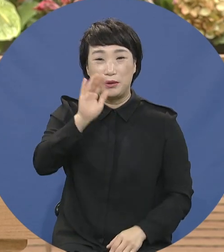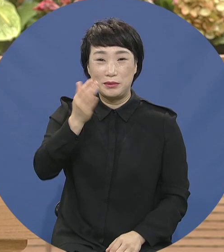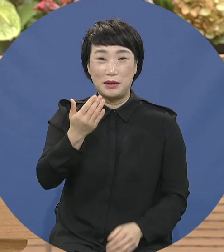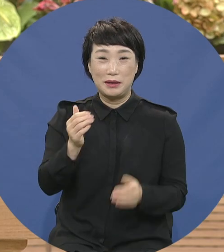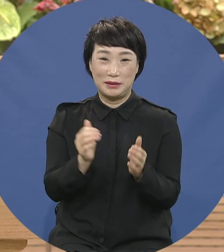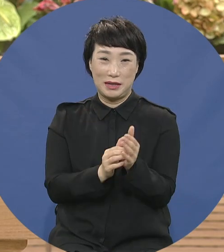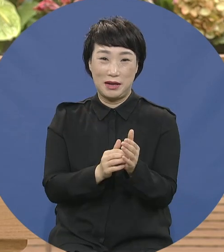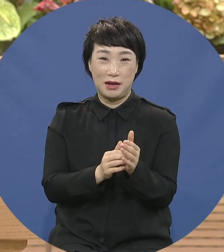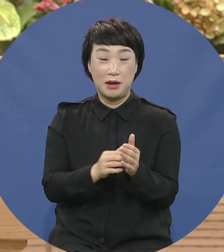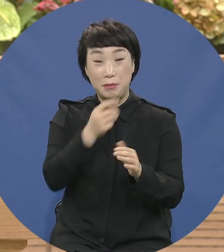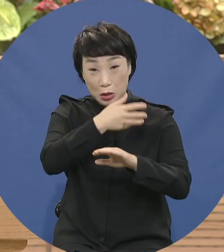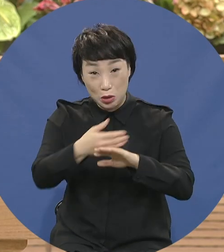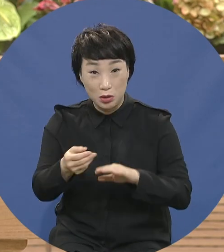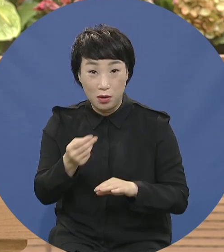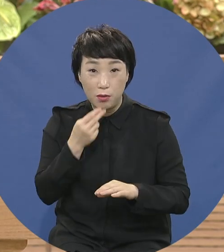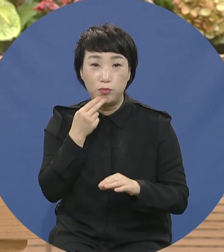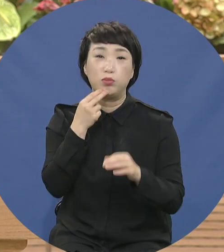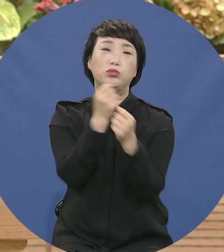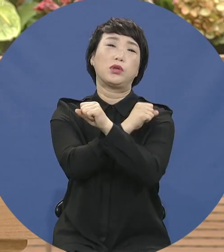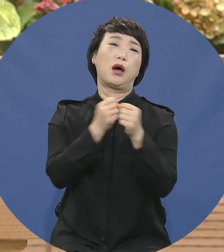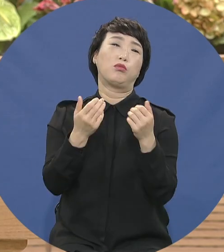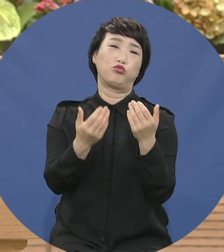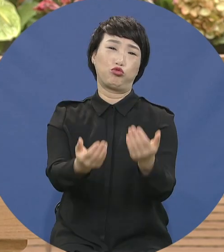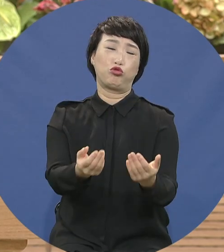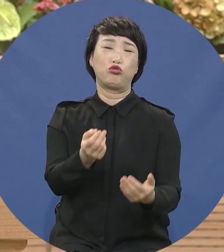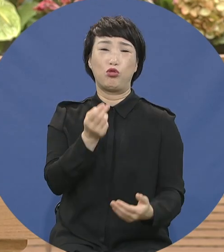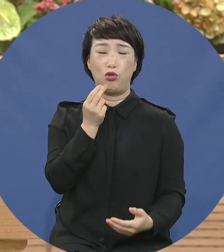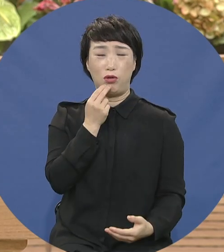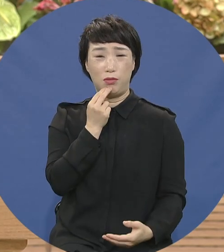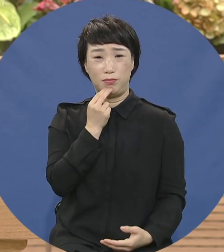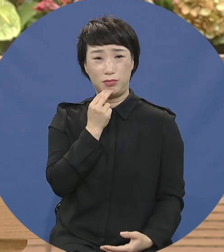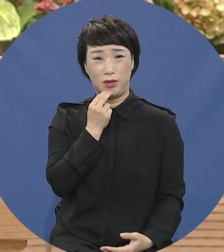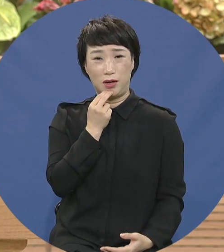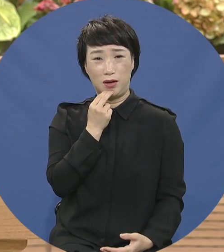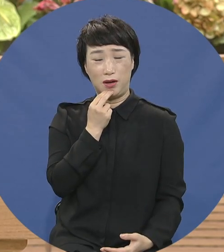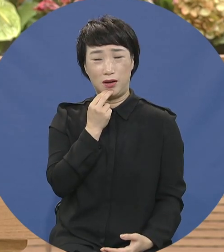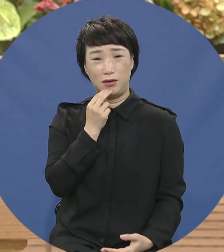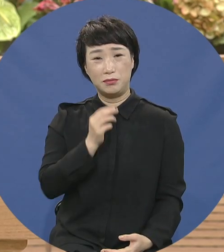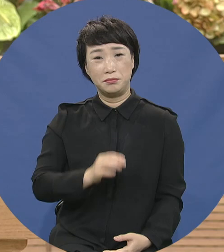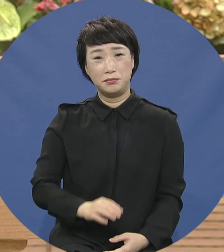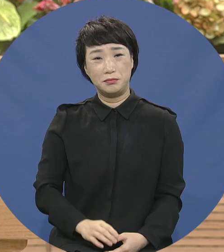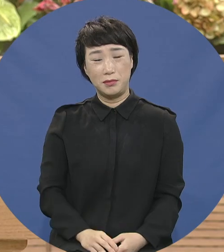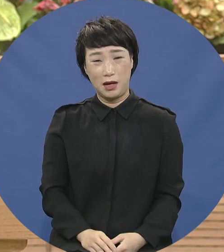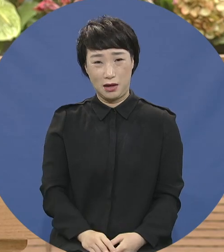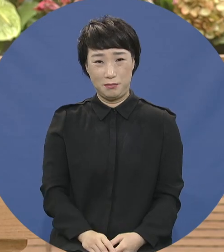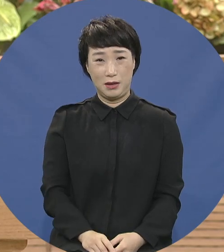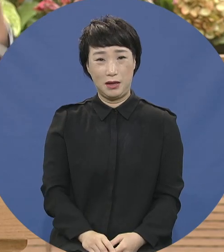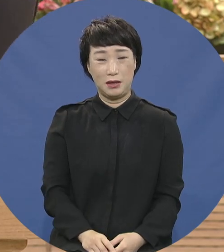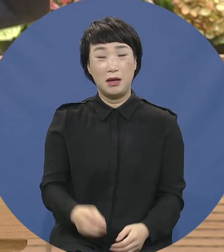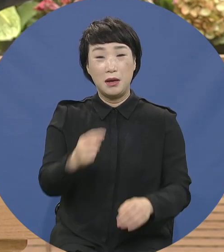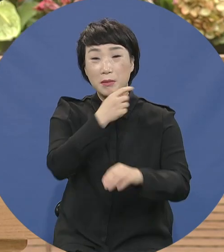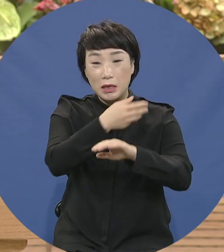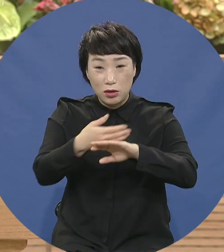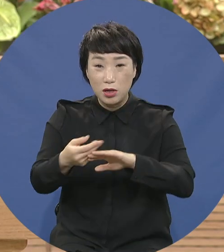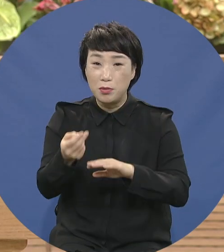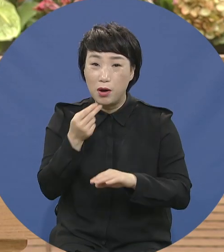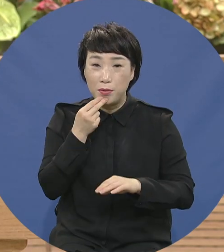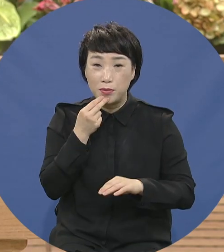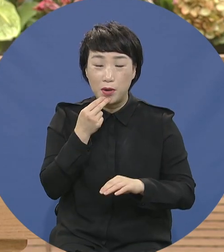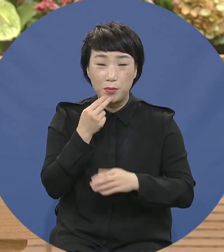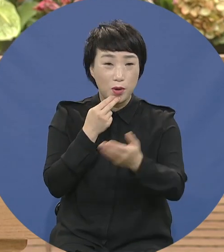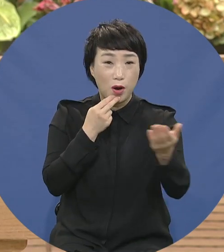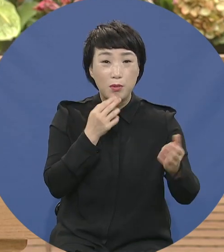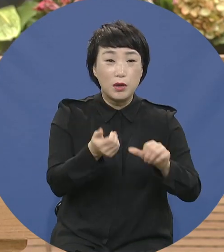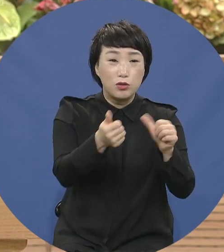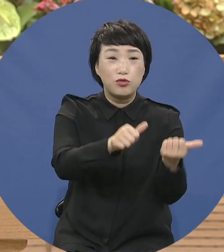되나니 피 흘림이 없은즉 사함이 없느니라. 피 흘림이 없은즉